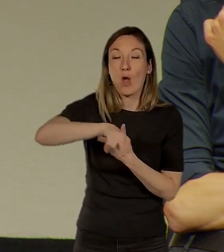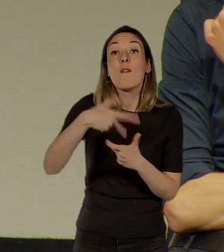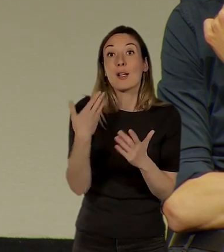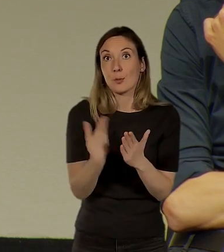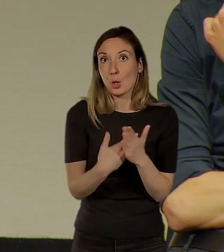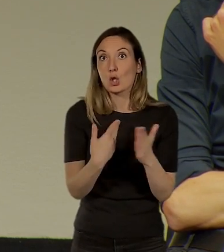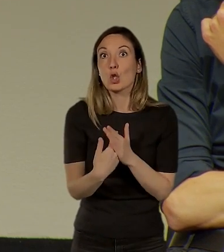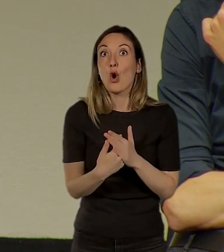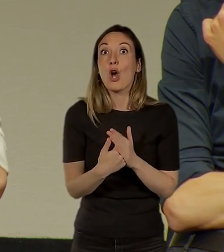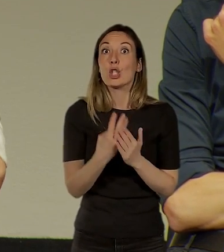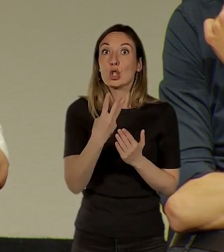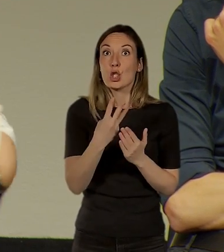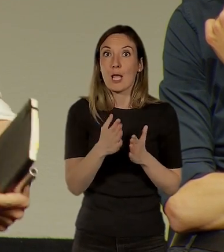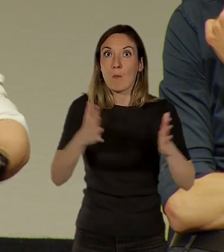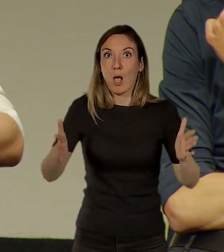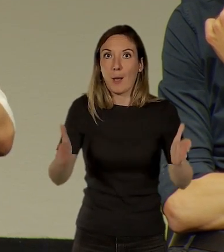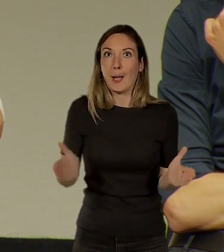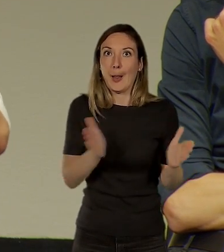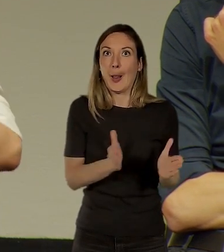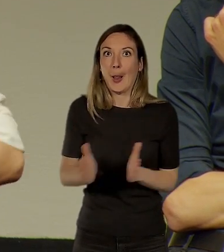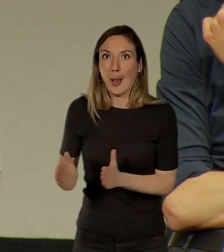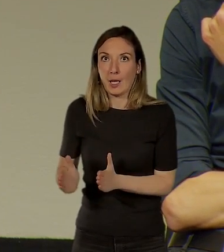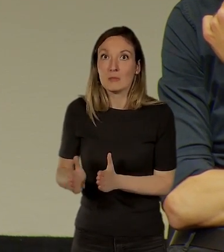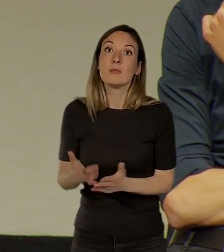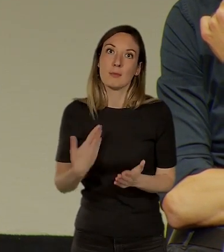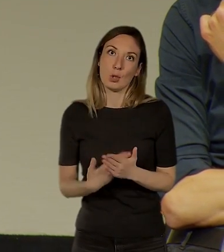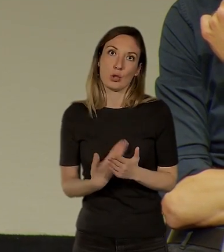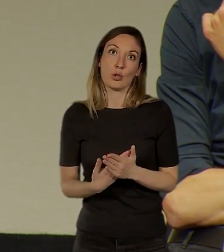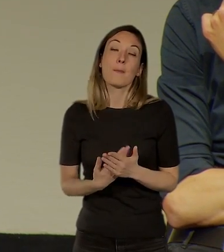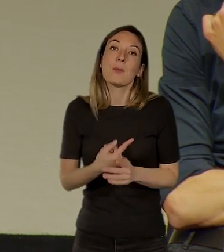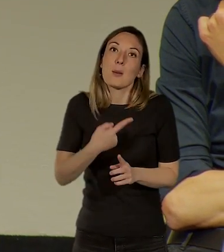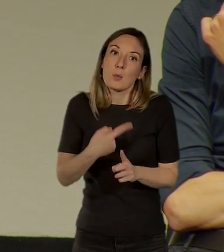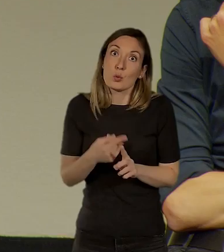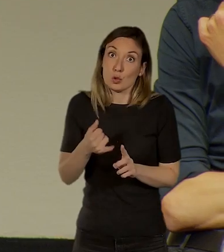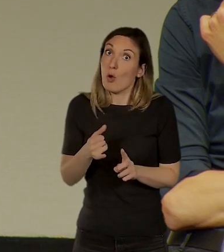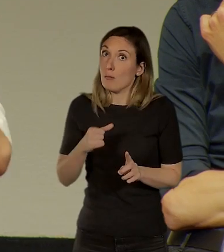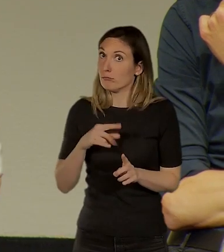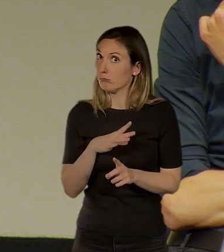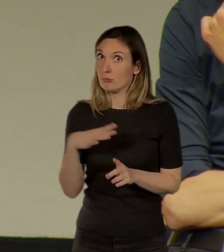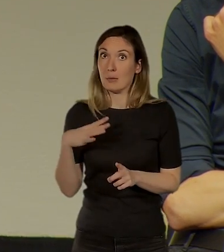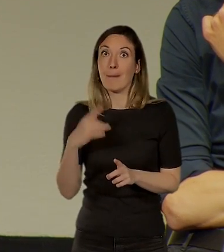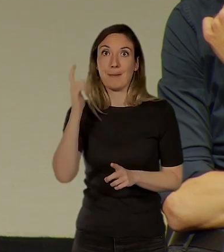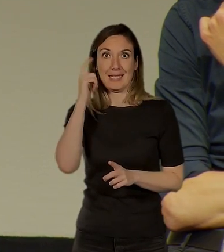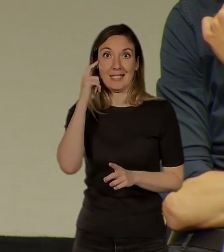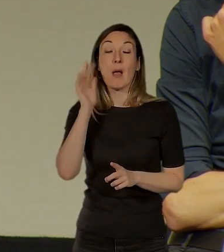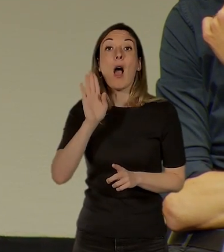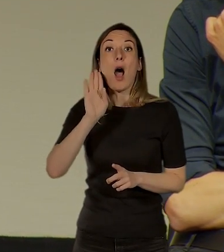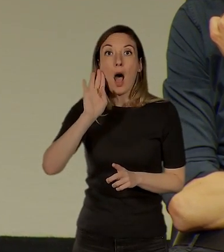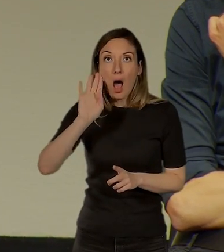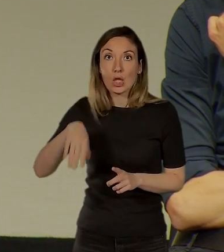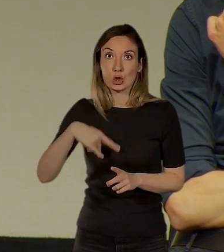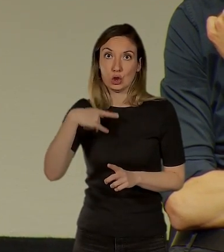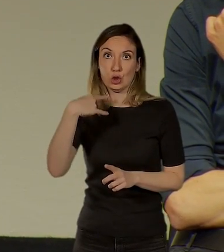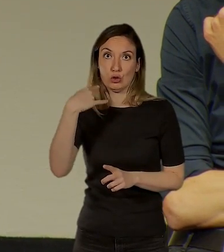prostor a s tímhle prostorem řada těch různých mezifází pracuje. A potom je ten skok, který